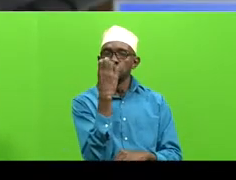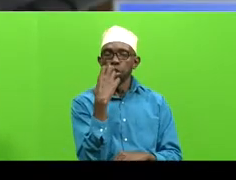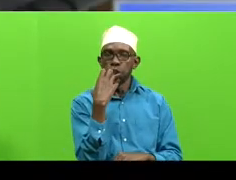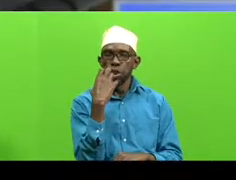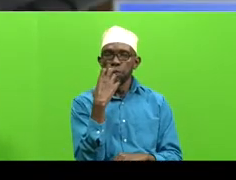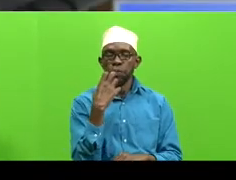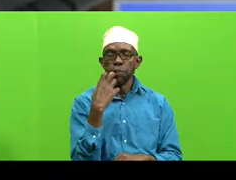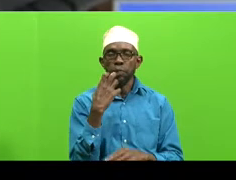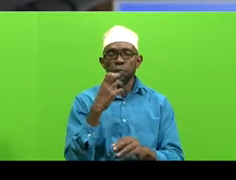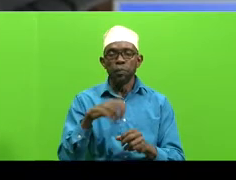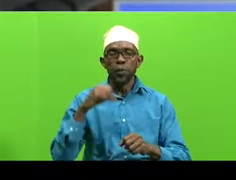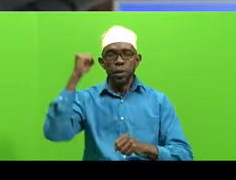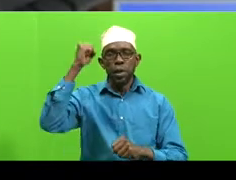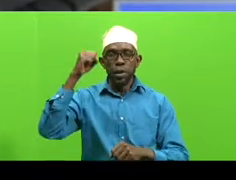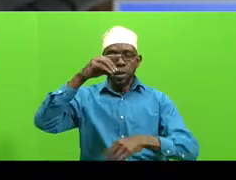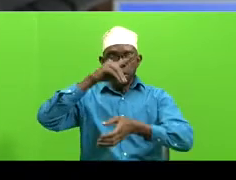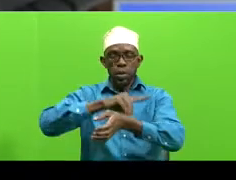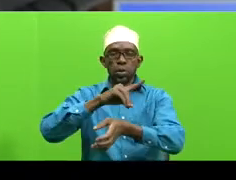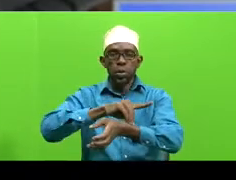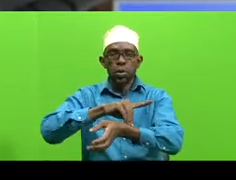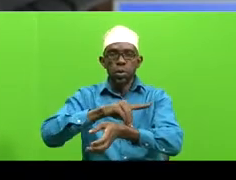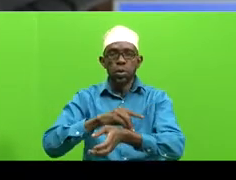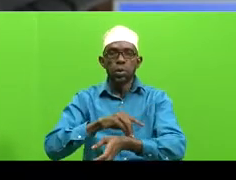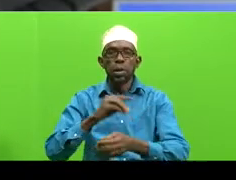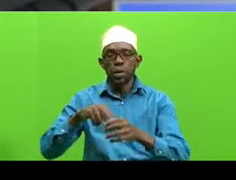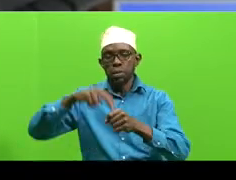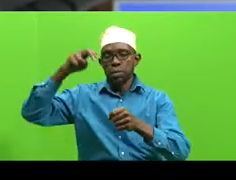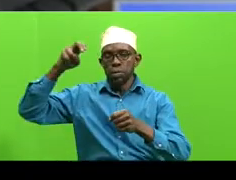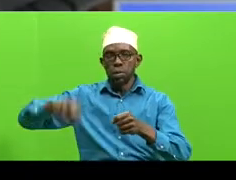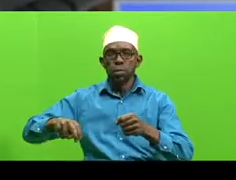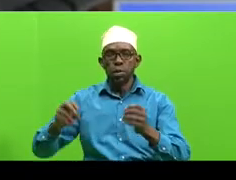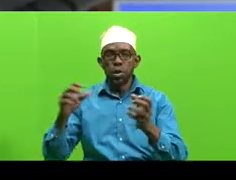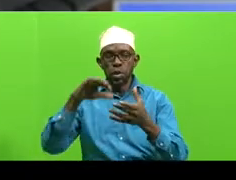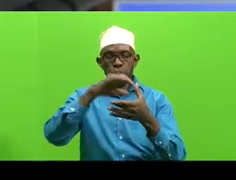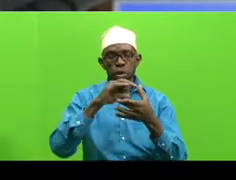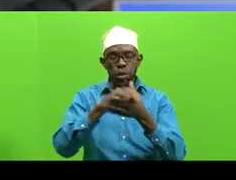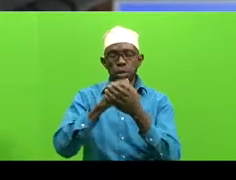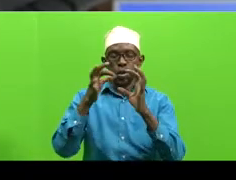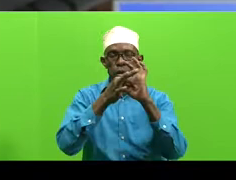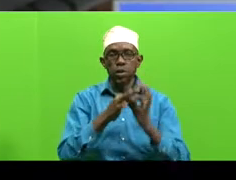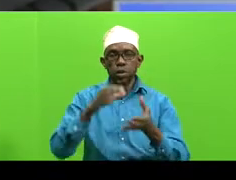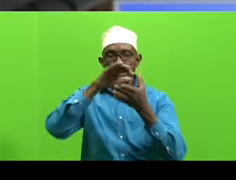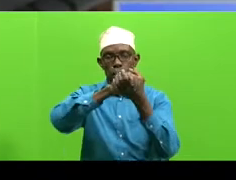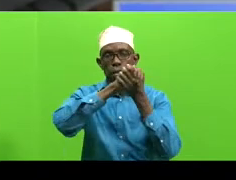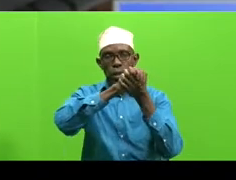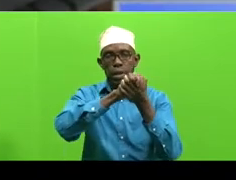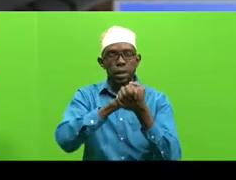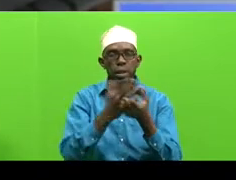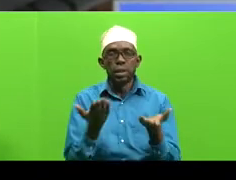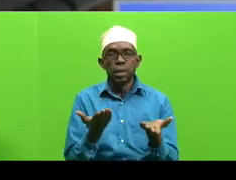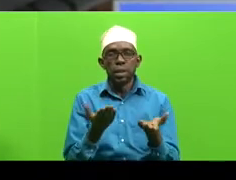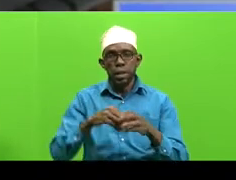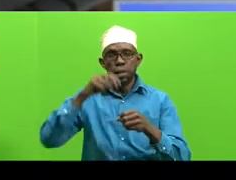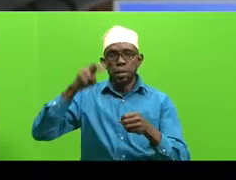Movement aspirant, Dr. Utumo, had defected to Jubilee. It was created to discredit the candidate